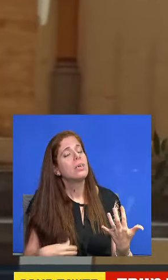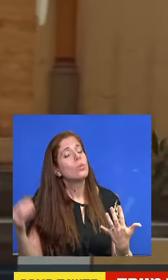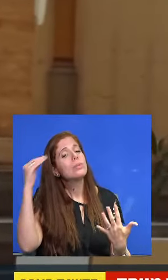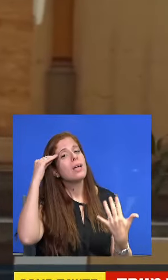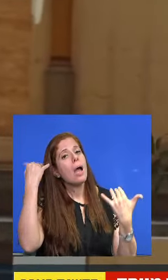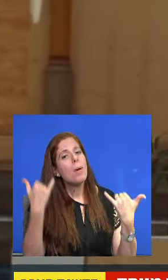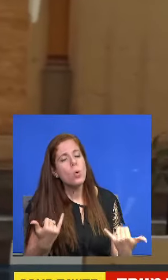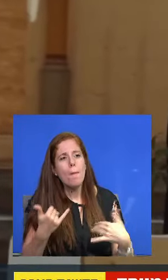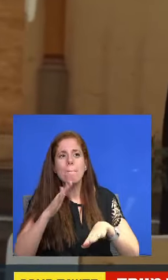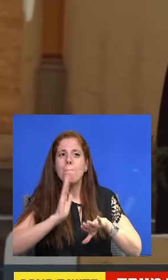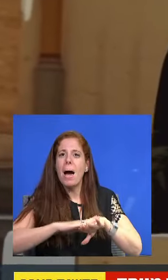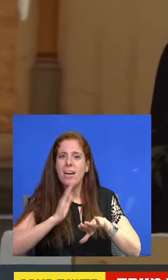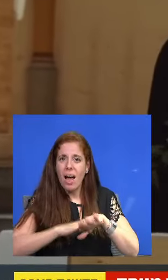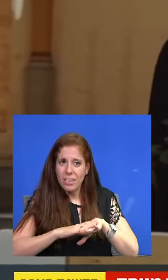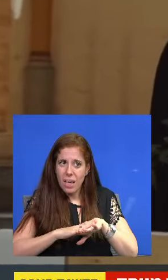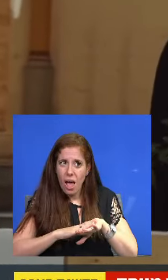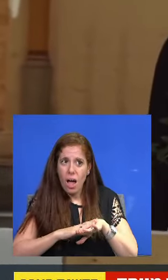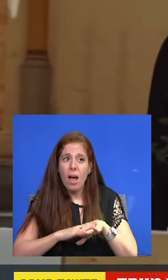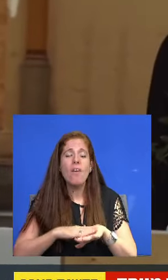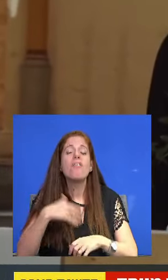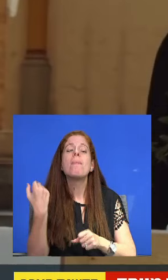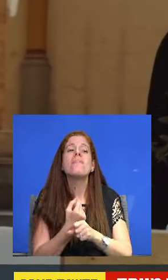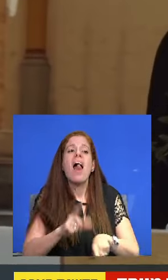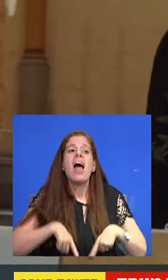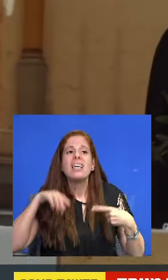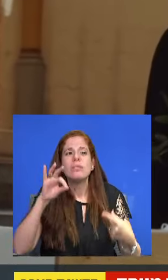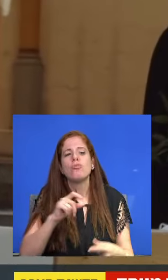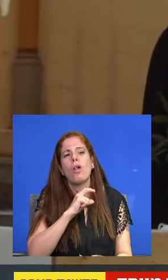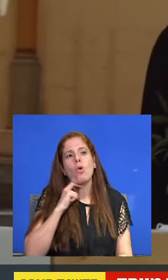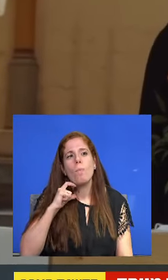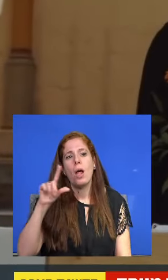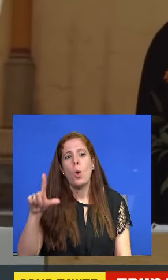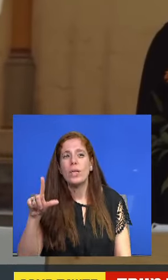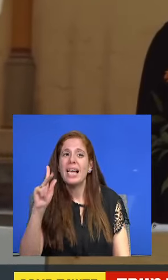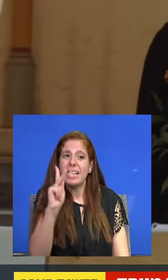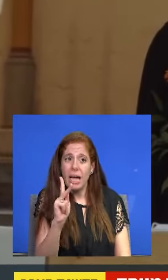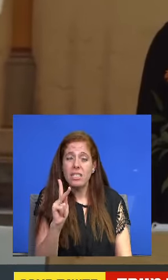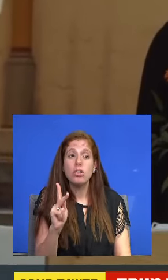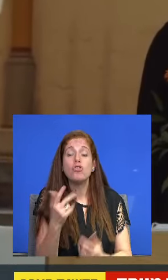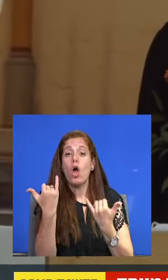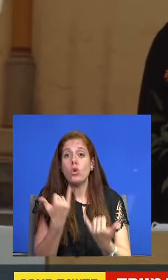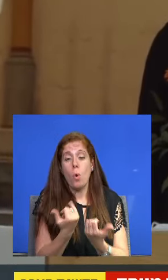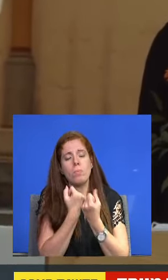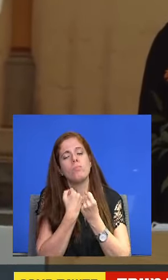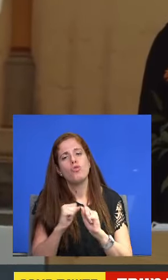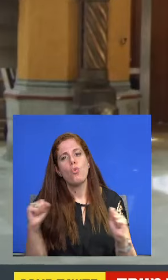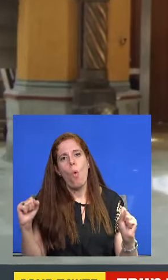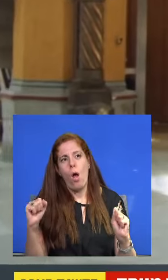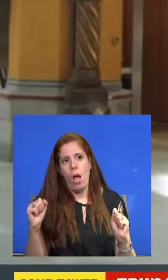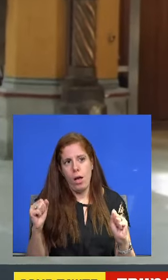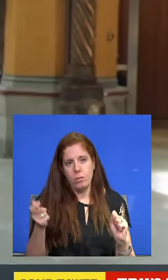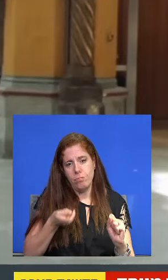den Berufsweg und die Lebensernte vom Pfarrer Lothar König, der heute aus seinem Dienst entpflichtet